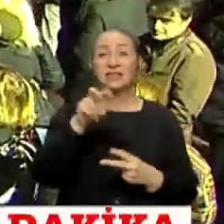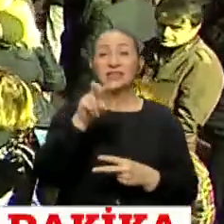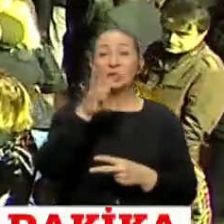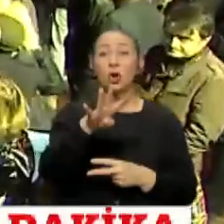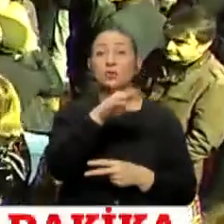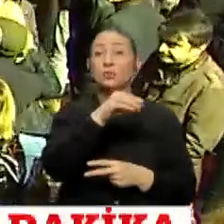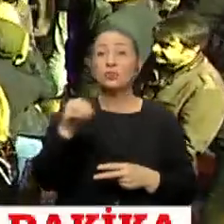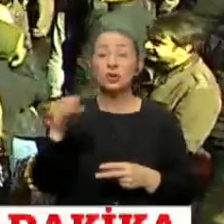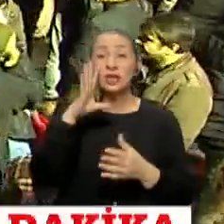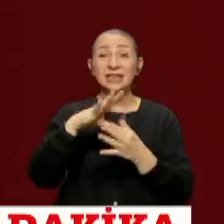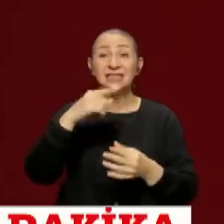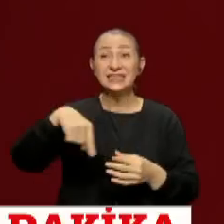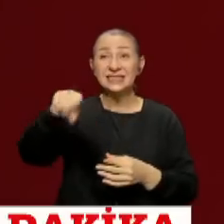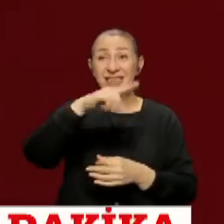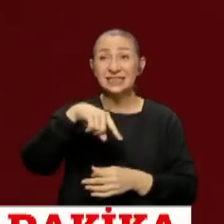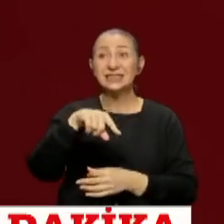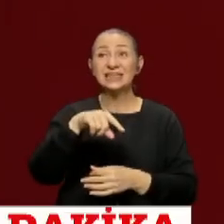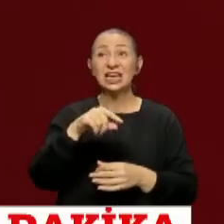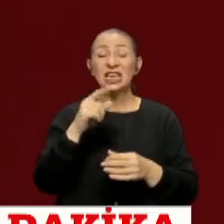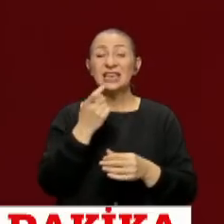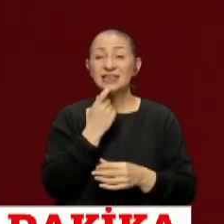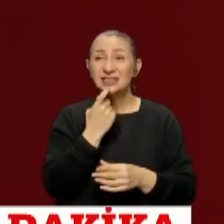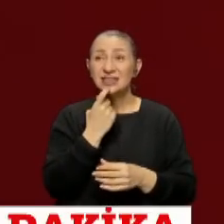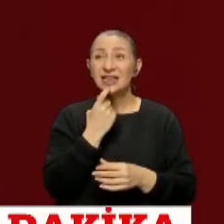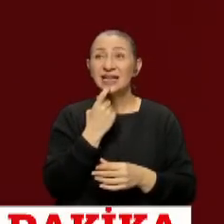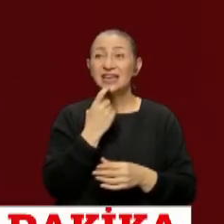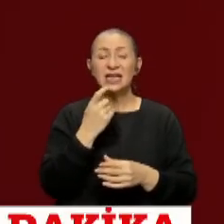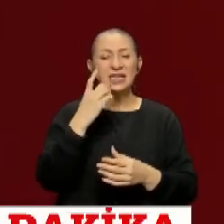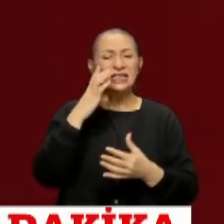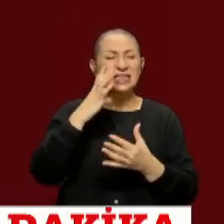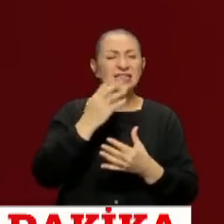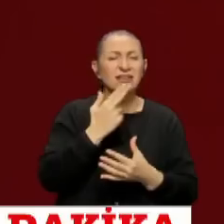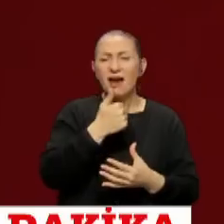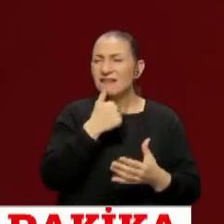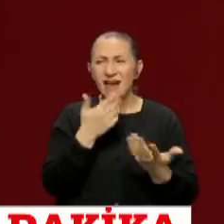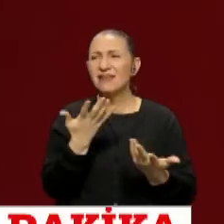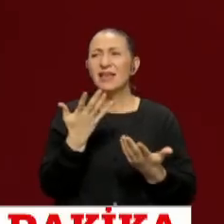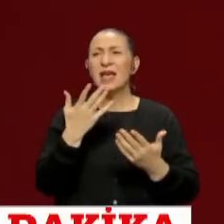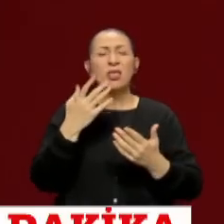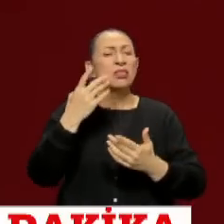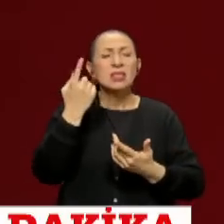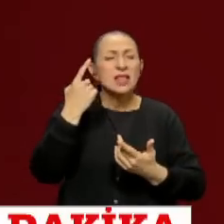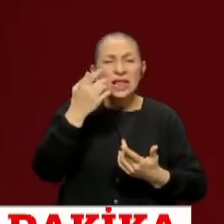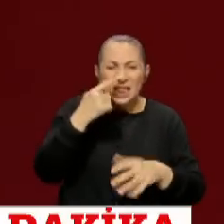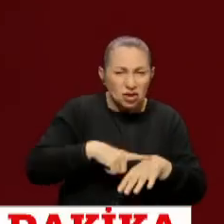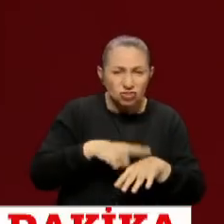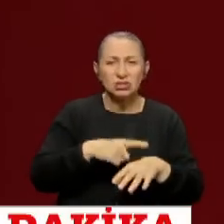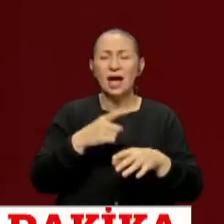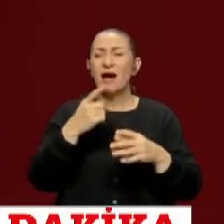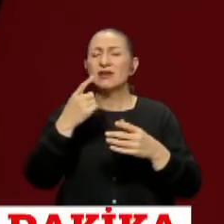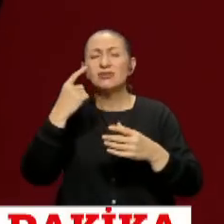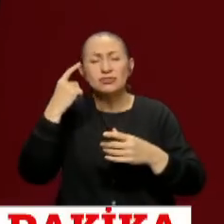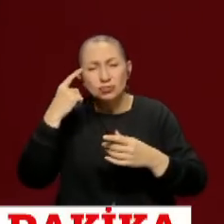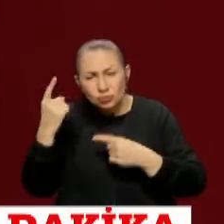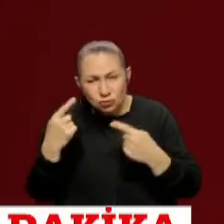84 milyon insanın yaşına, cinsiyetine, etnik kökenine ve